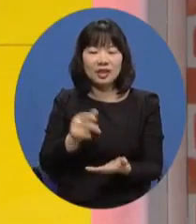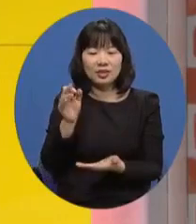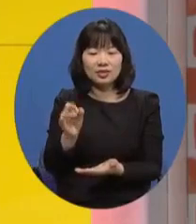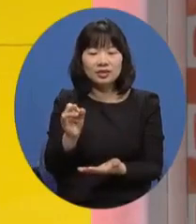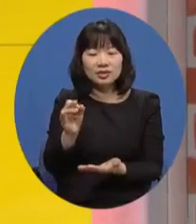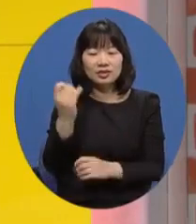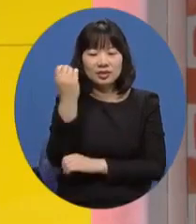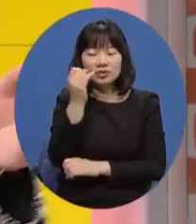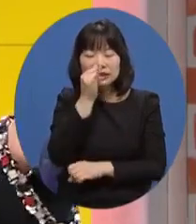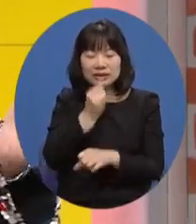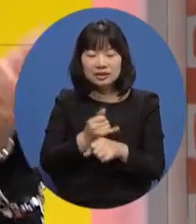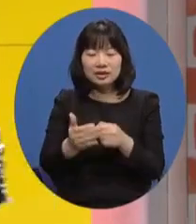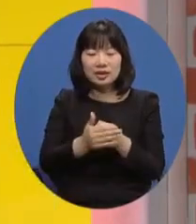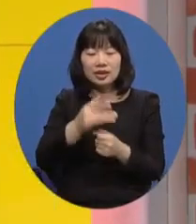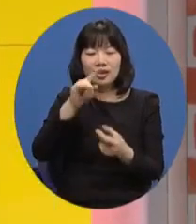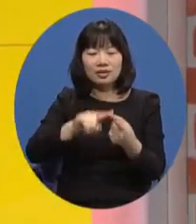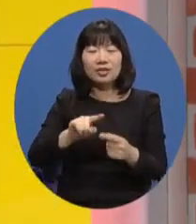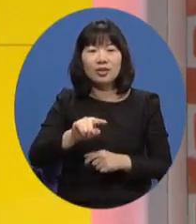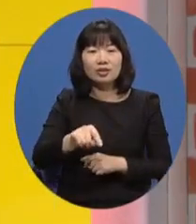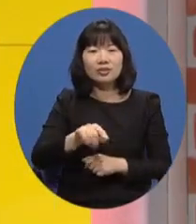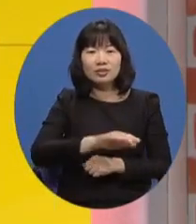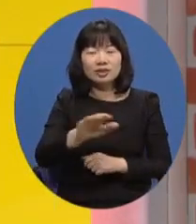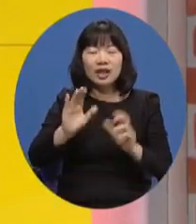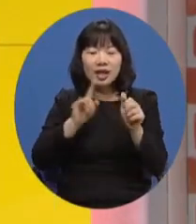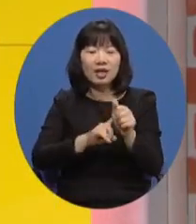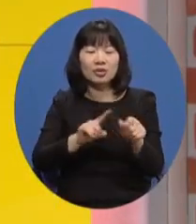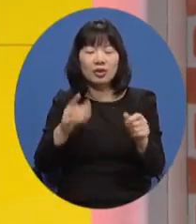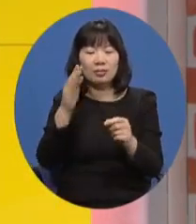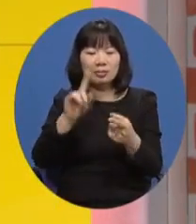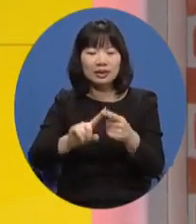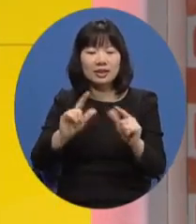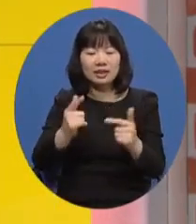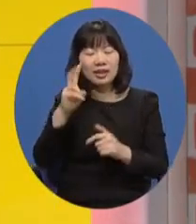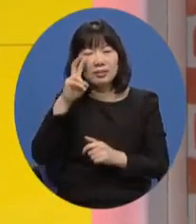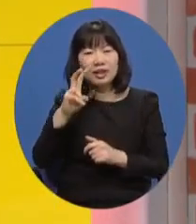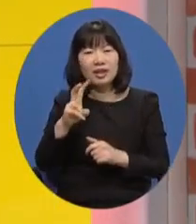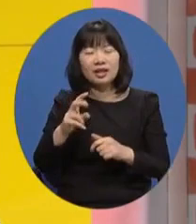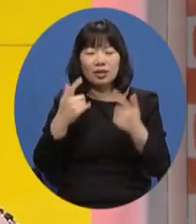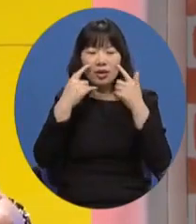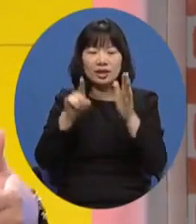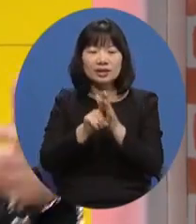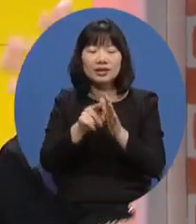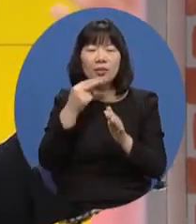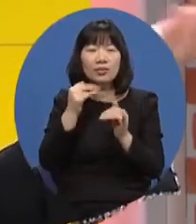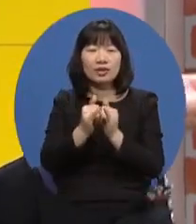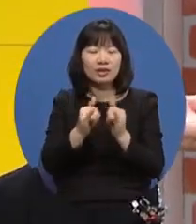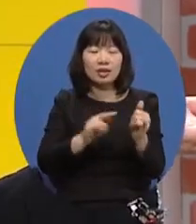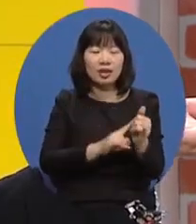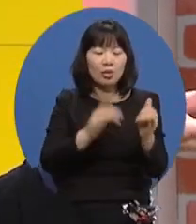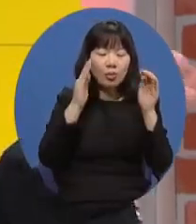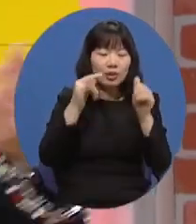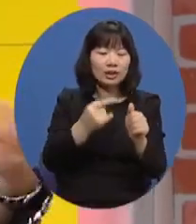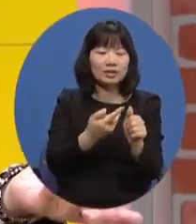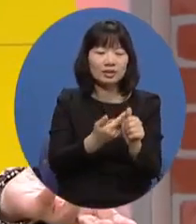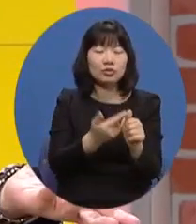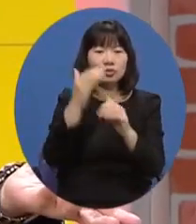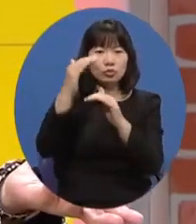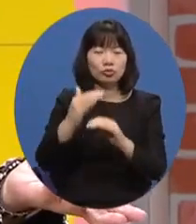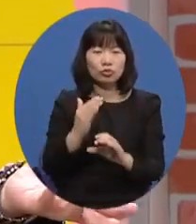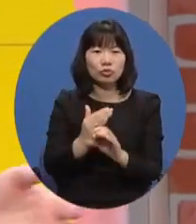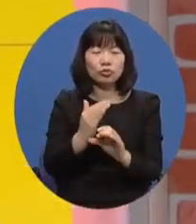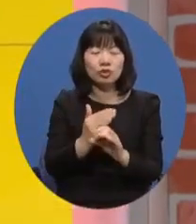가치관과 기준이 있는 거기 때문에 그것이 우리 아이하고는 안 맞을 수도 있어요. 근데 이제 이 확신이 없는 사람은 공부를 가르치는